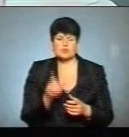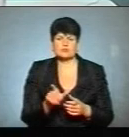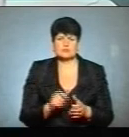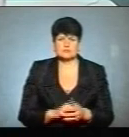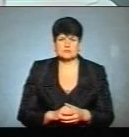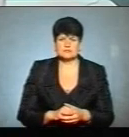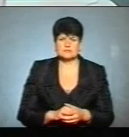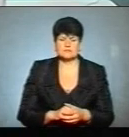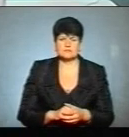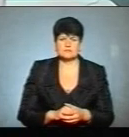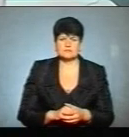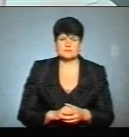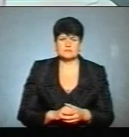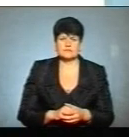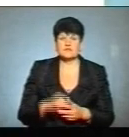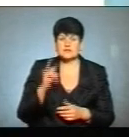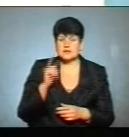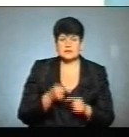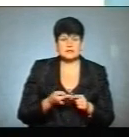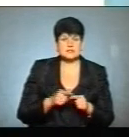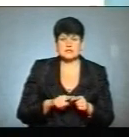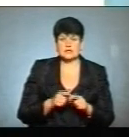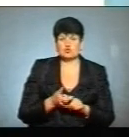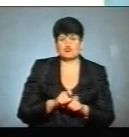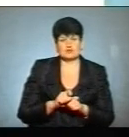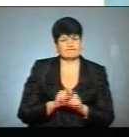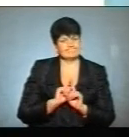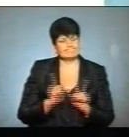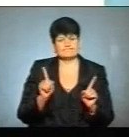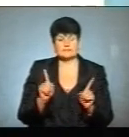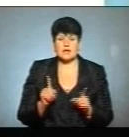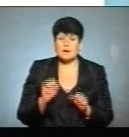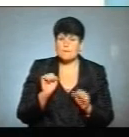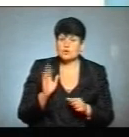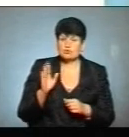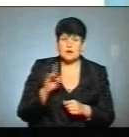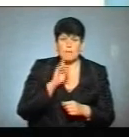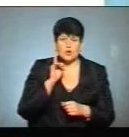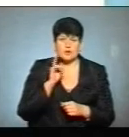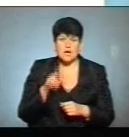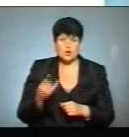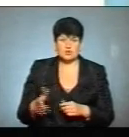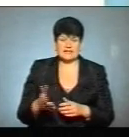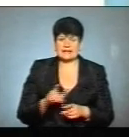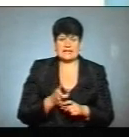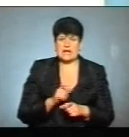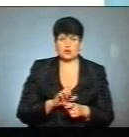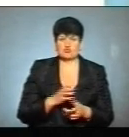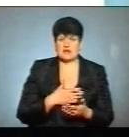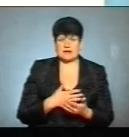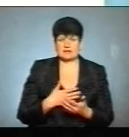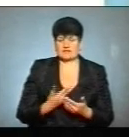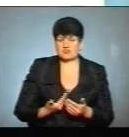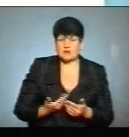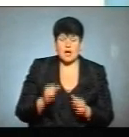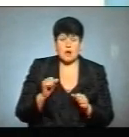категорії? Ви знаєте, це дуже індивідуально, тому що може бути молода людина не дуже активна по життю, а може